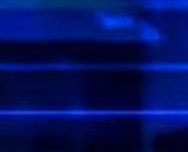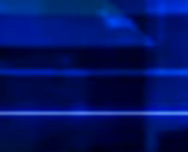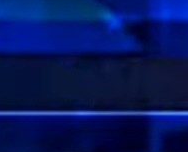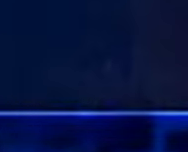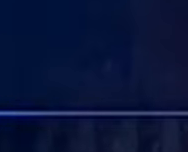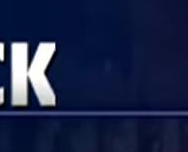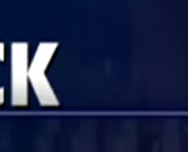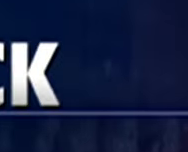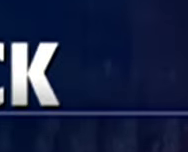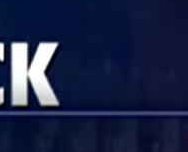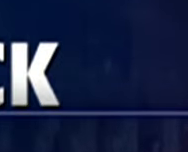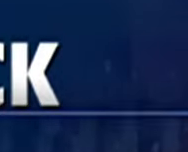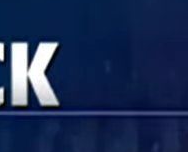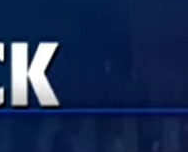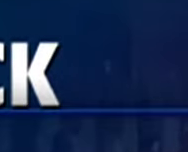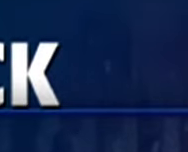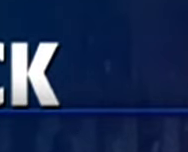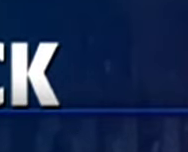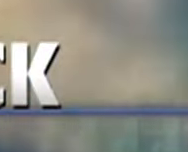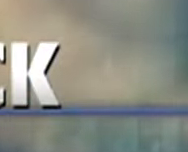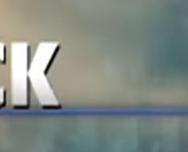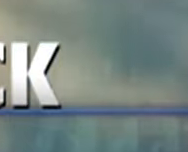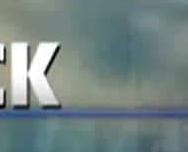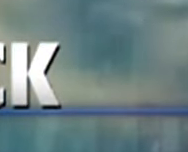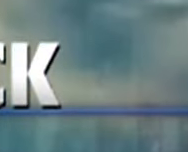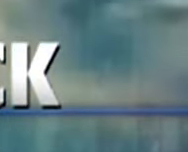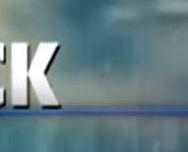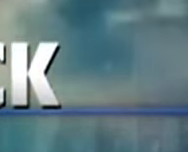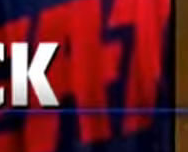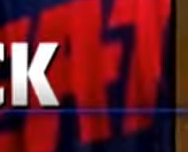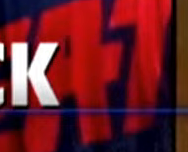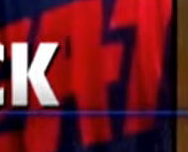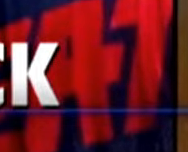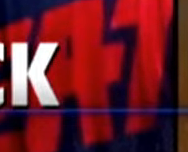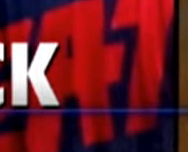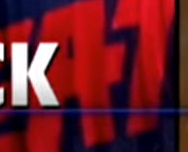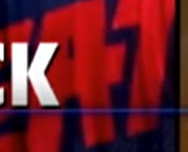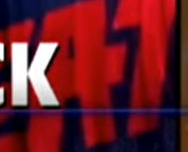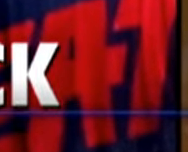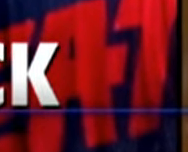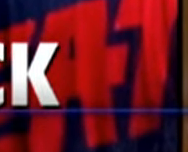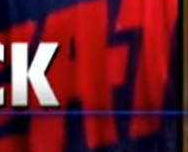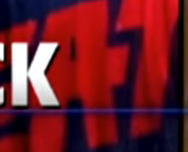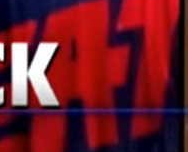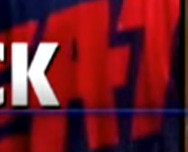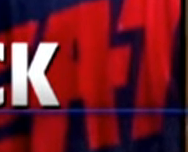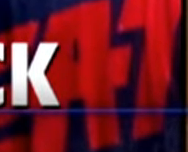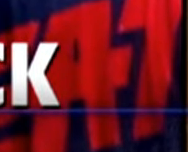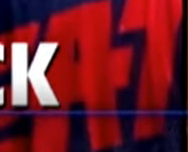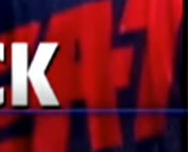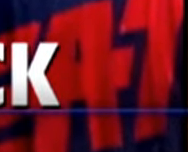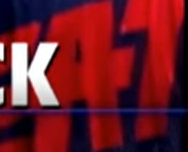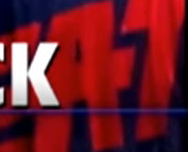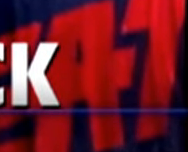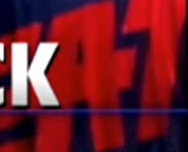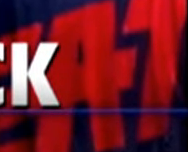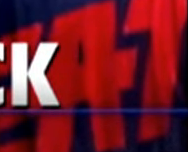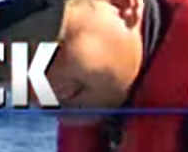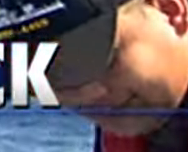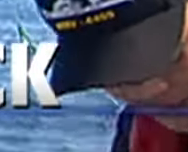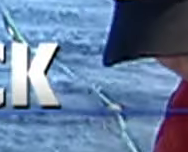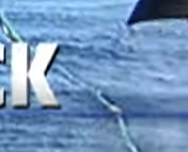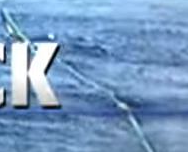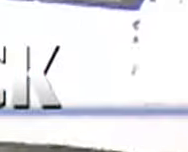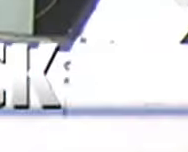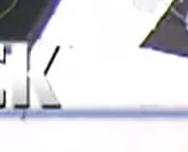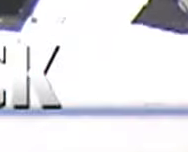Isa pang panghaharas ng China, tatlong miyembro ng Philippine Navy na puruhan sa pambobomba ng tubig ng mga barko ng China, pati resupply